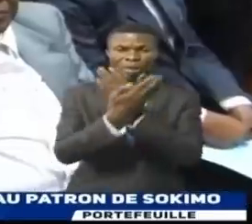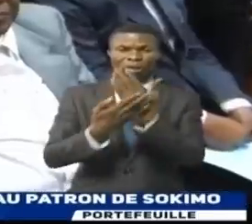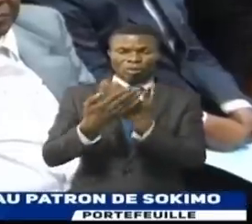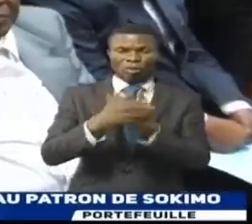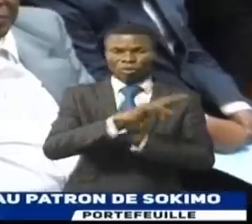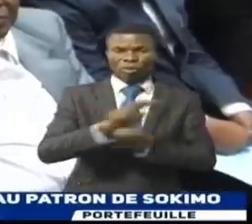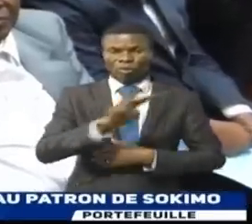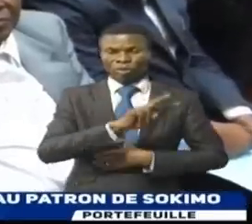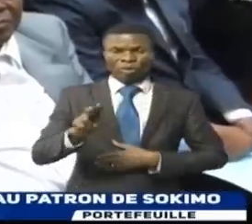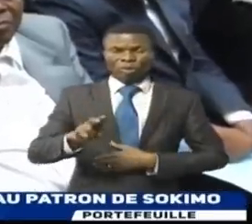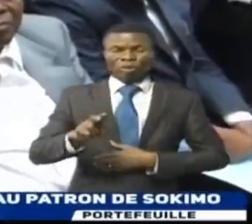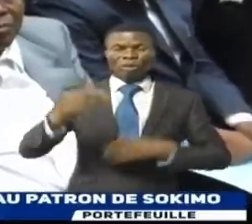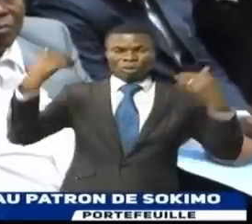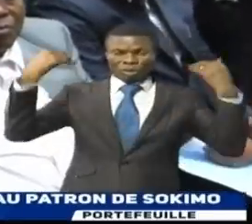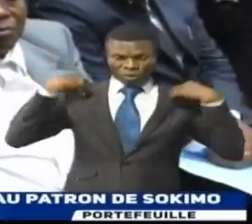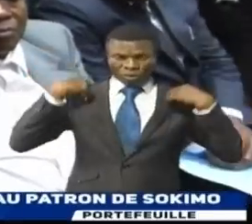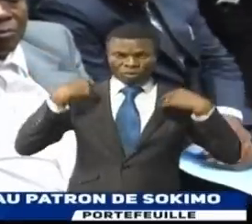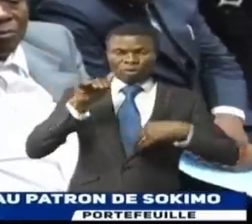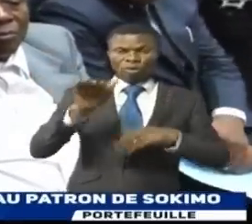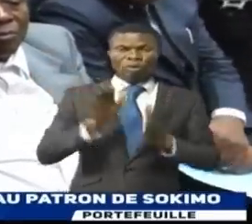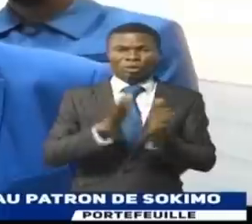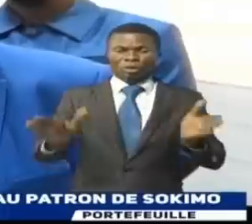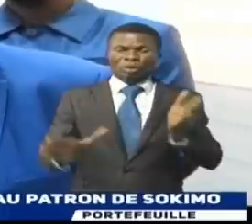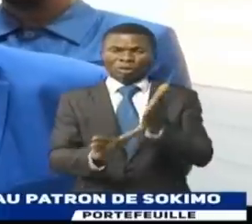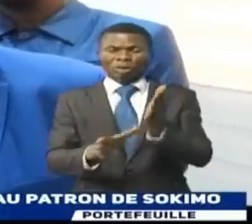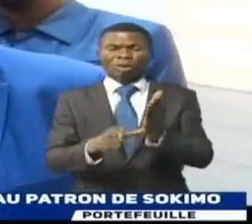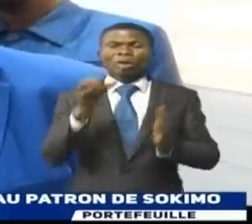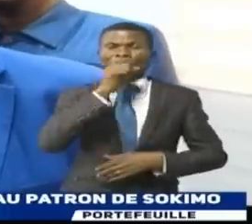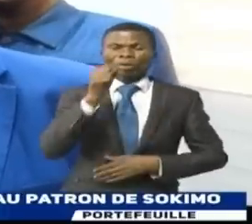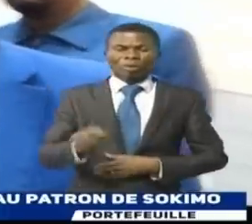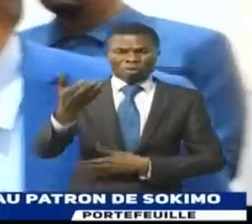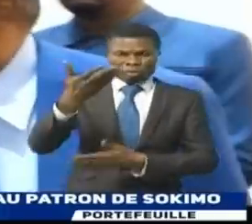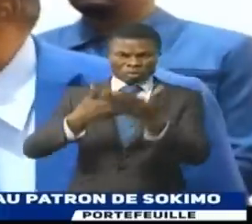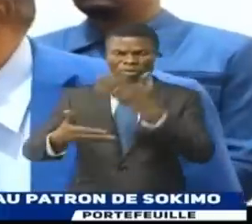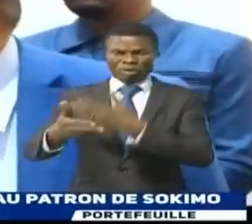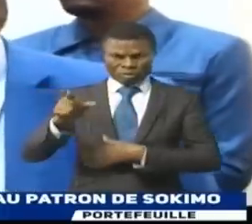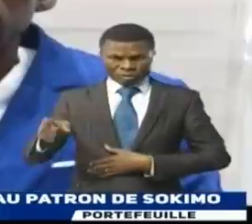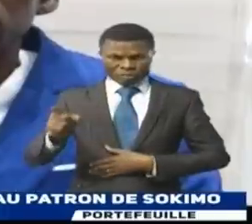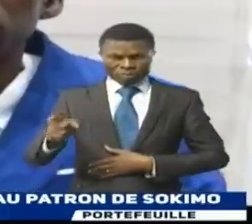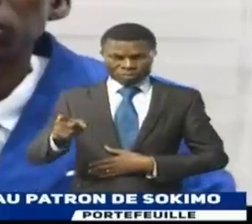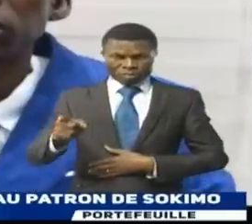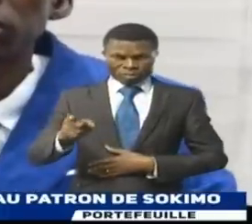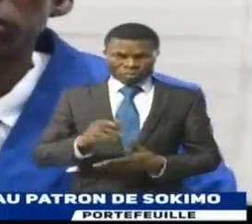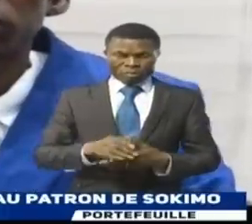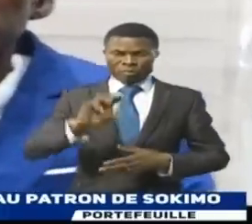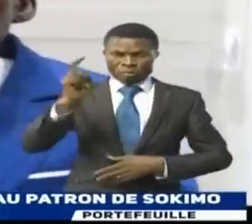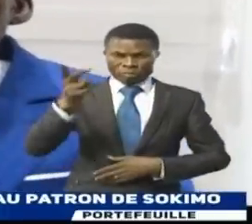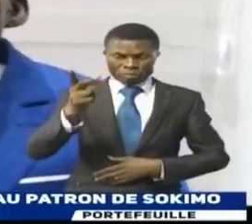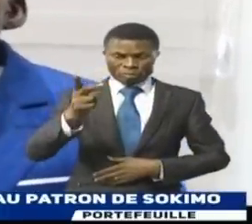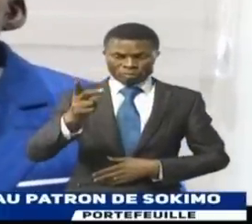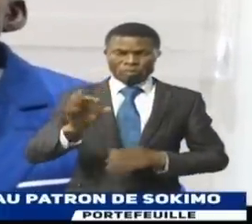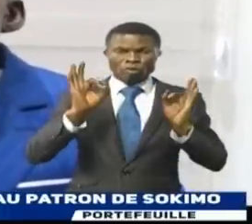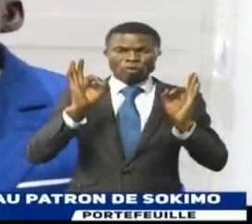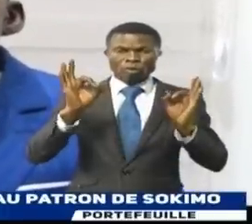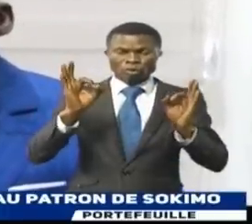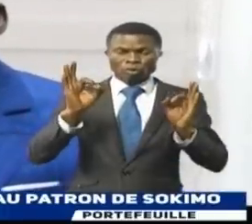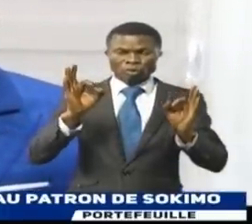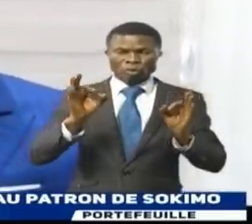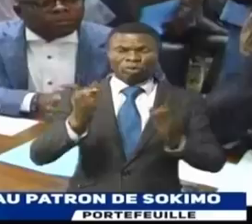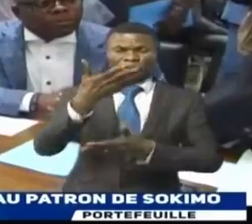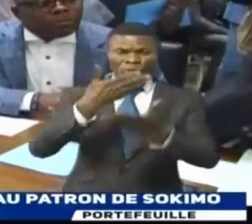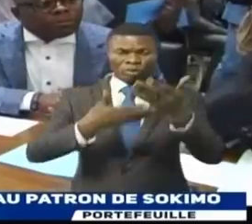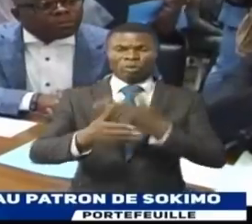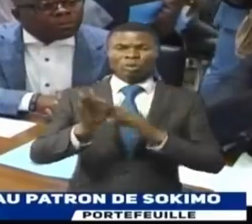de la Sokimo, où les DGAI sortants, Augustin Pelawakindombe, et les DG entrants, Pistis